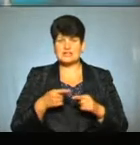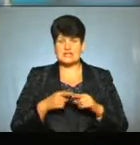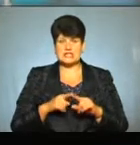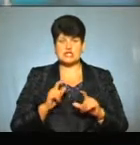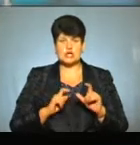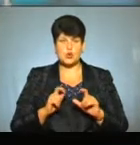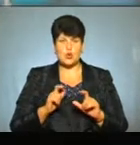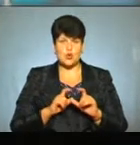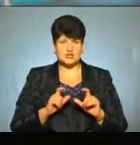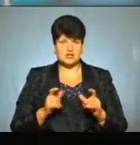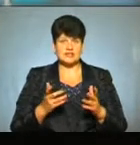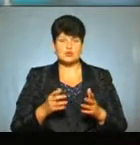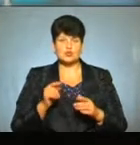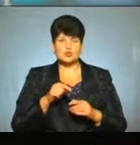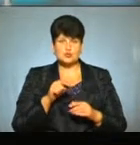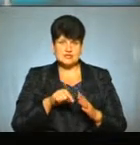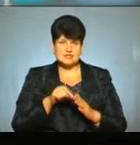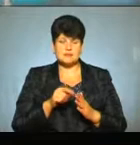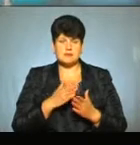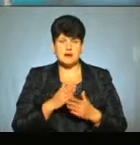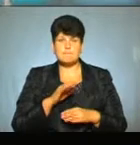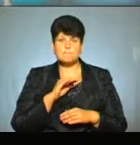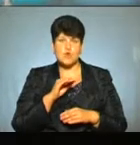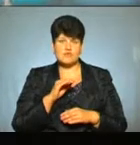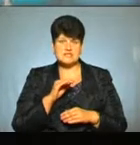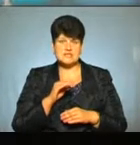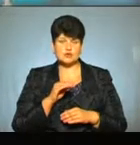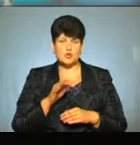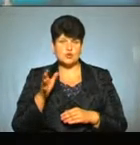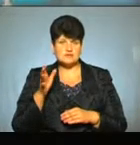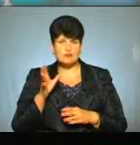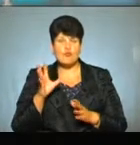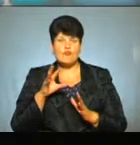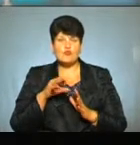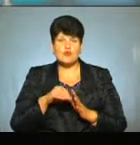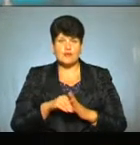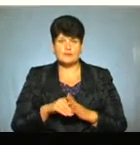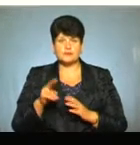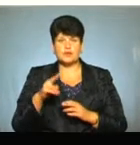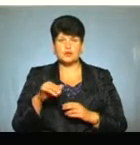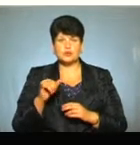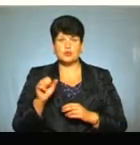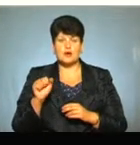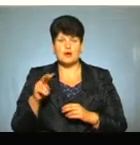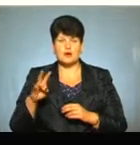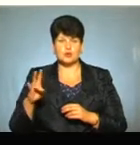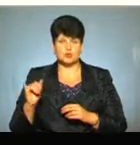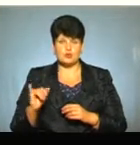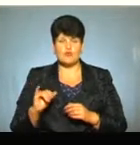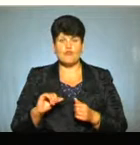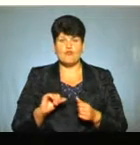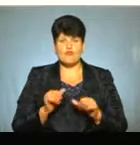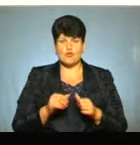технічний коледж, який в себе в складі має професійну освіту, впроваджує дуальну форму навчання і